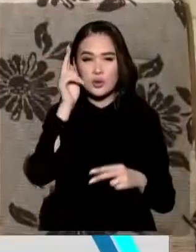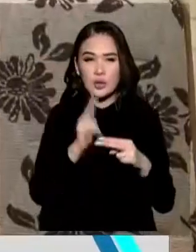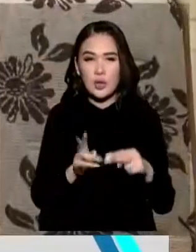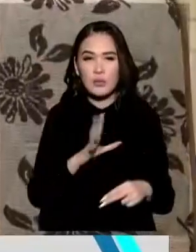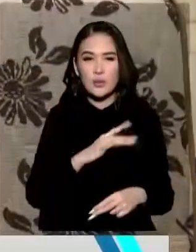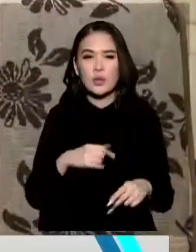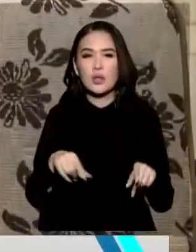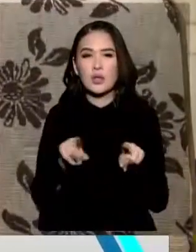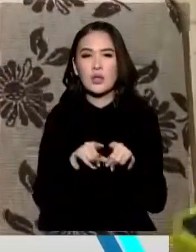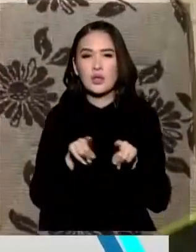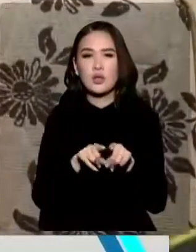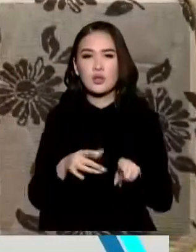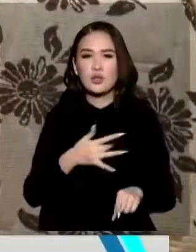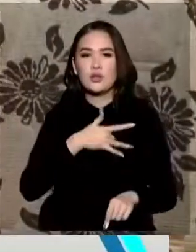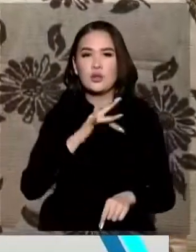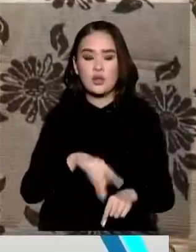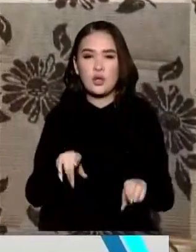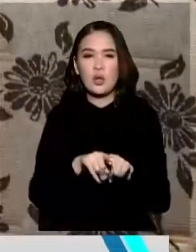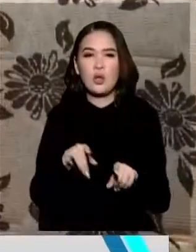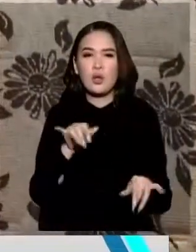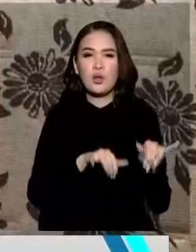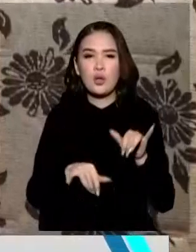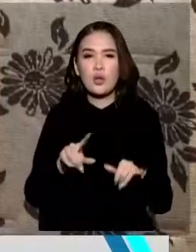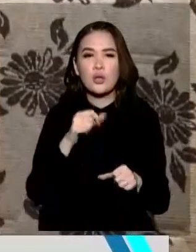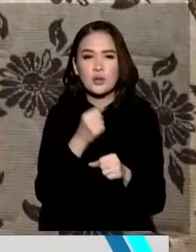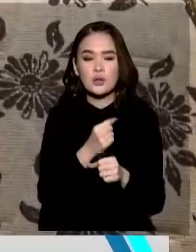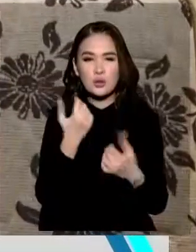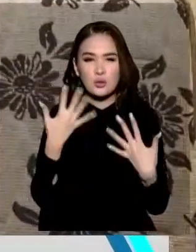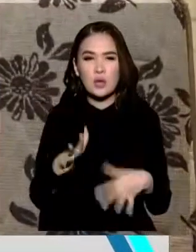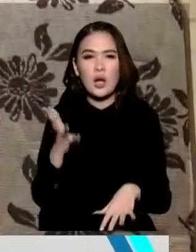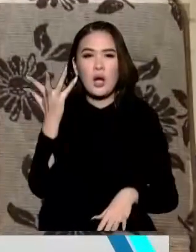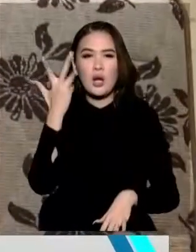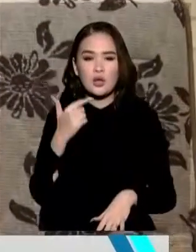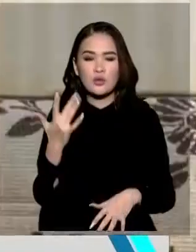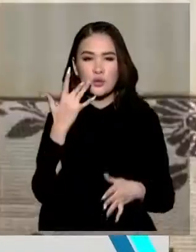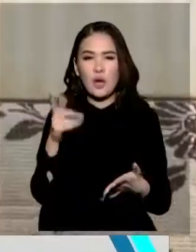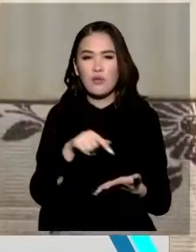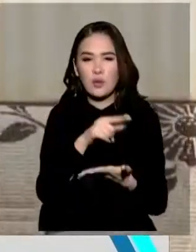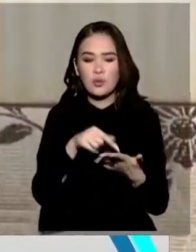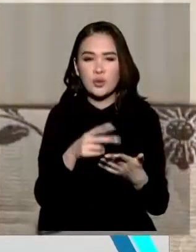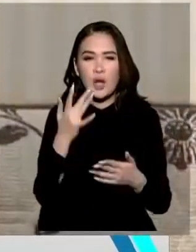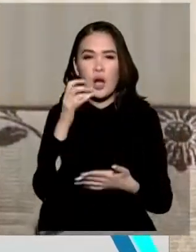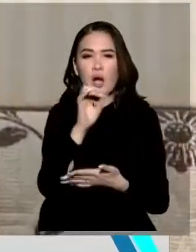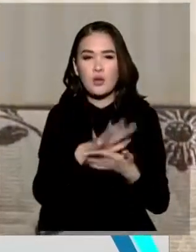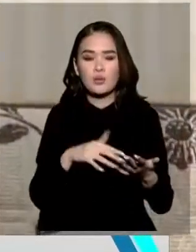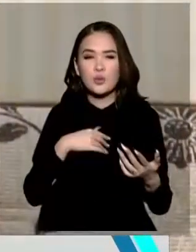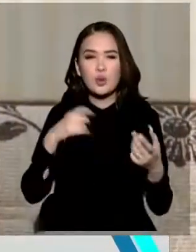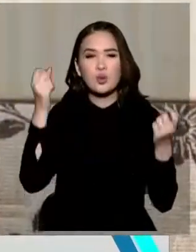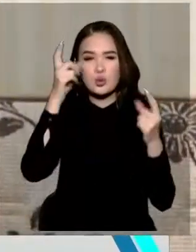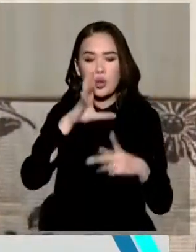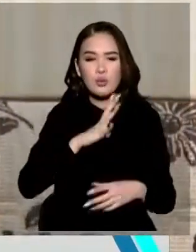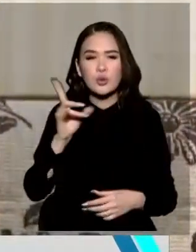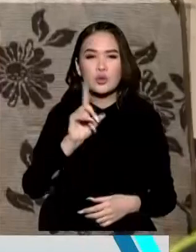Ұссы сияқты болып көрініп бізге дейтін. Мана қайда, жасадың ба, қашан деген сұрақтар болады ғой. Арғарай енді біз білдік, бүгісте